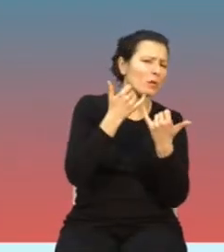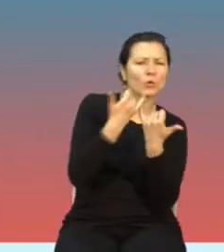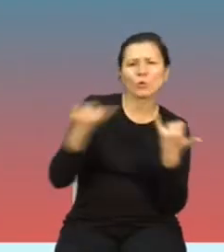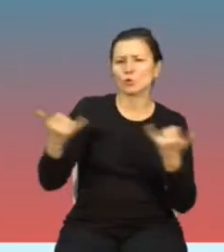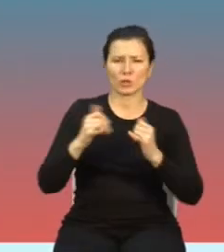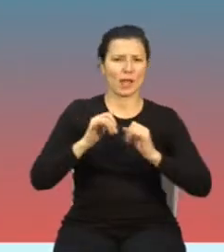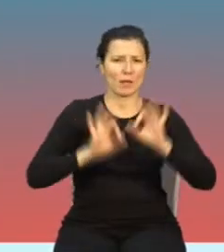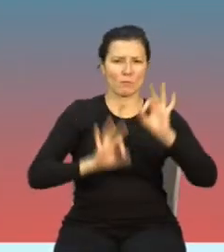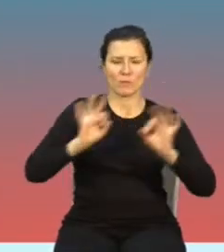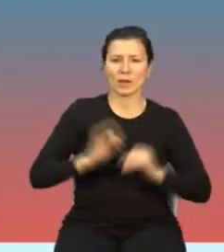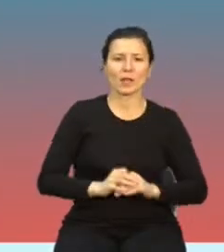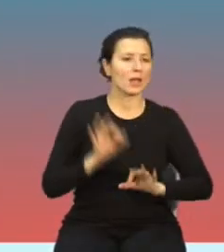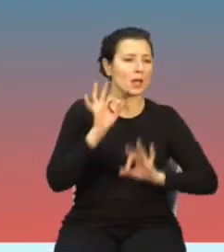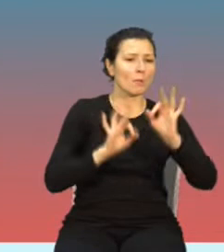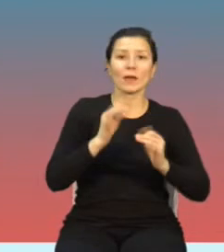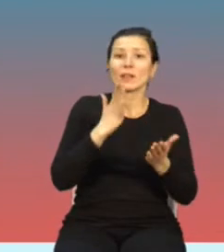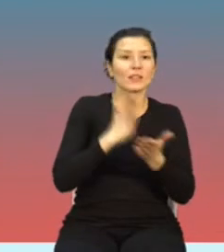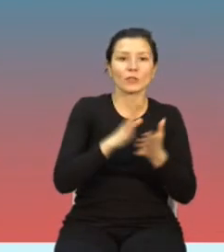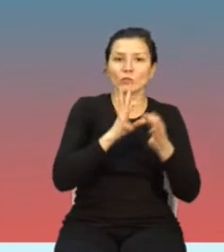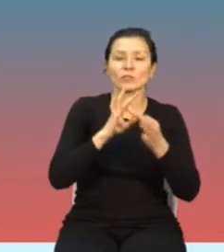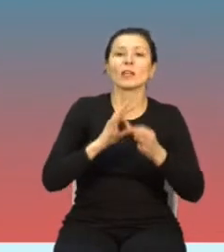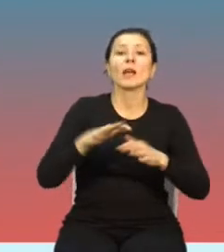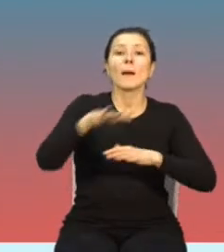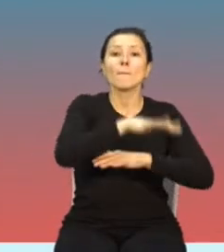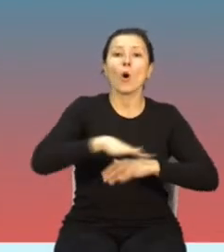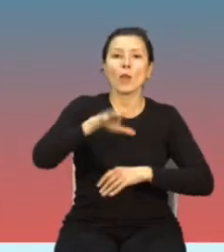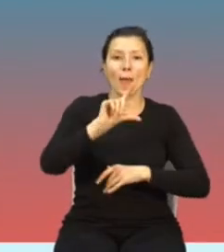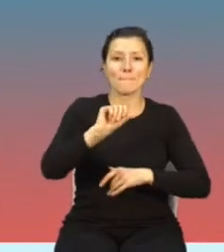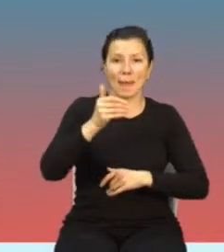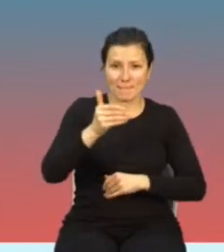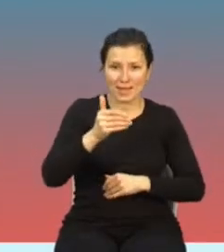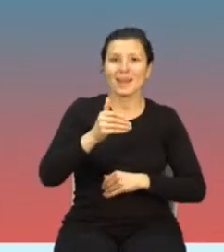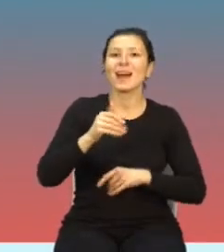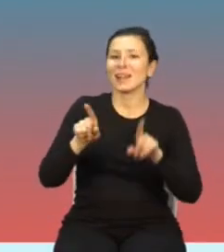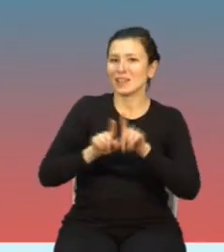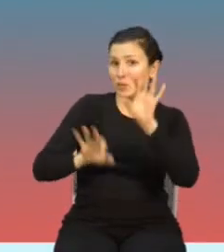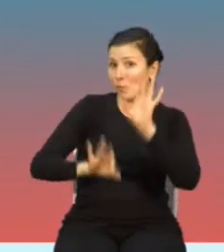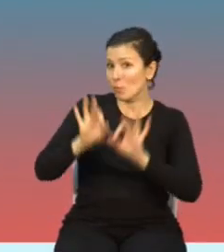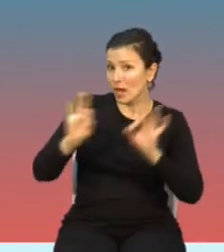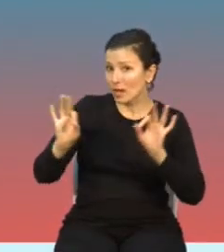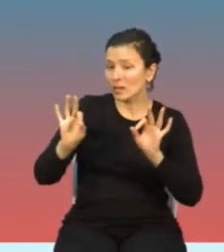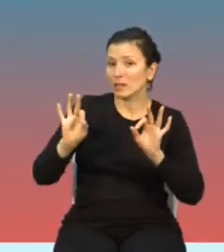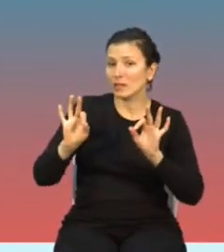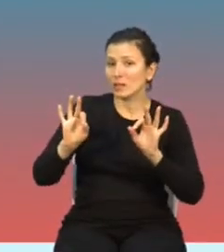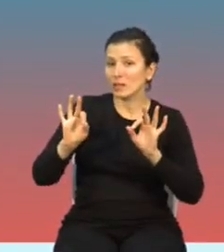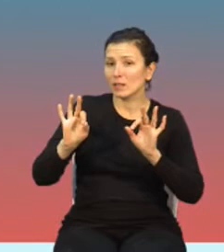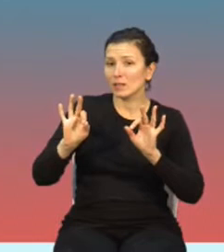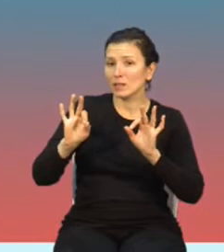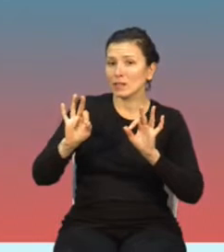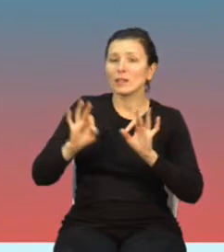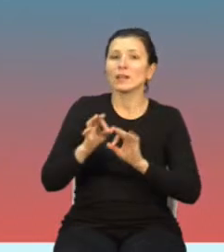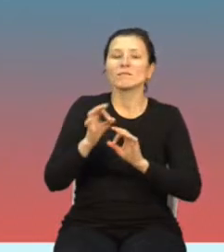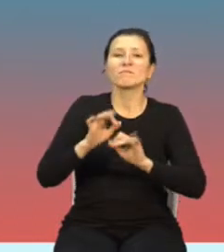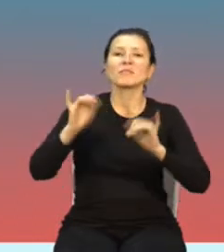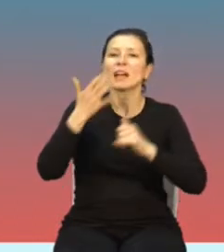I my przeprowadzamy pomiary nie tylko pola elektromagnetycznego, ale też badamy na przykład pokrycie sygnałem,